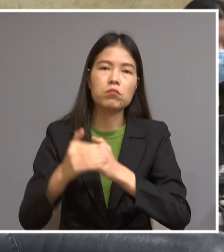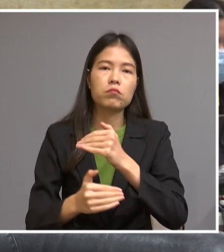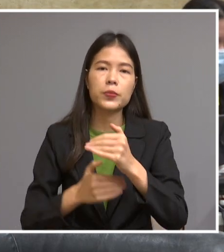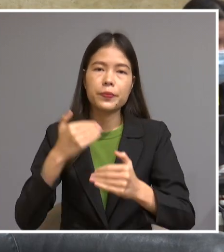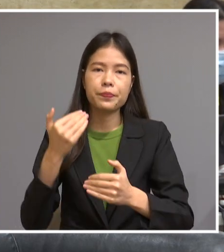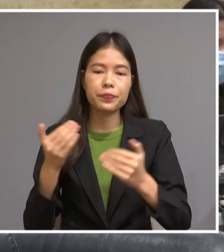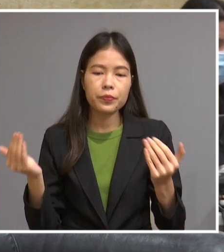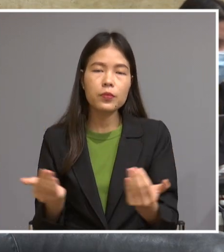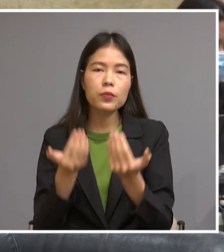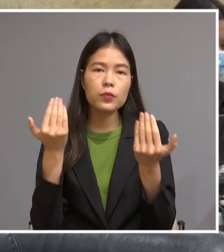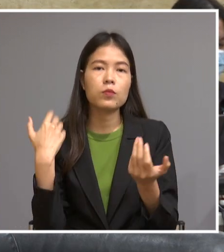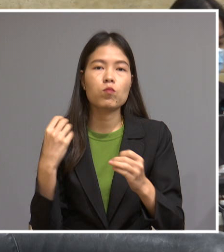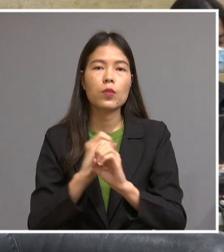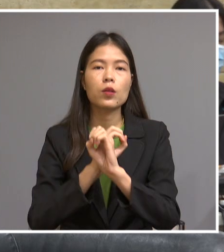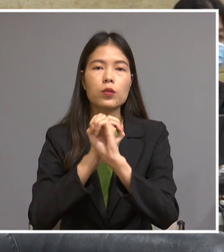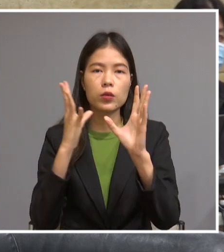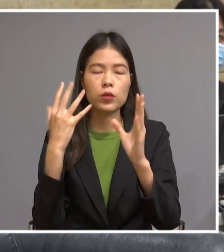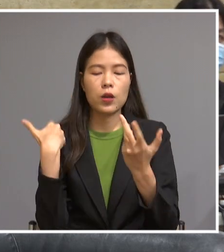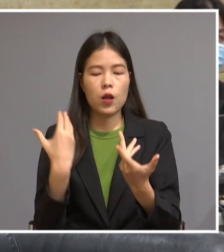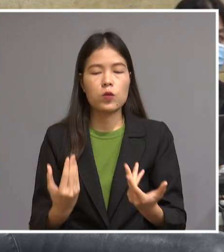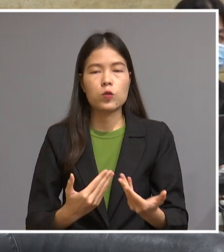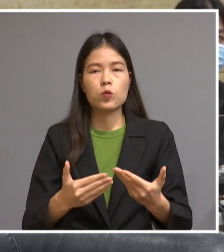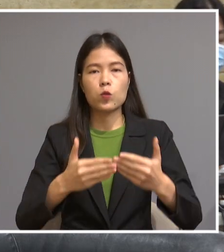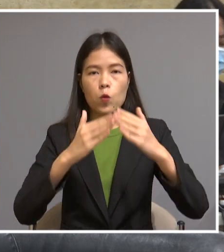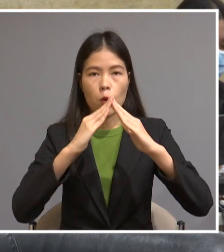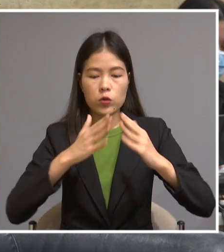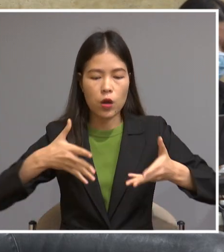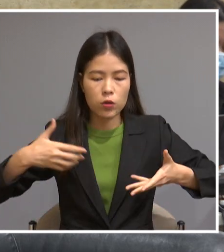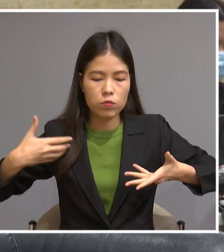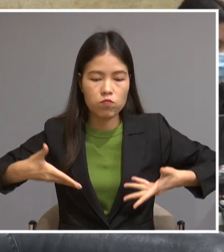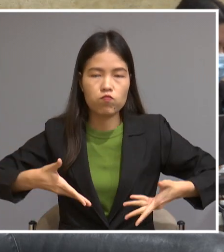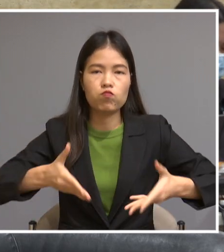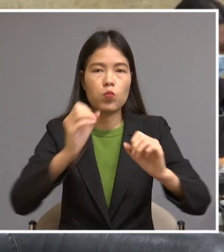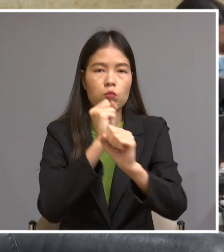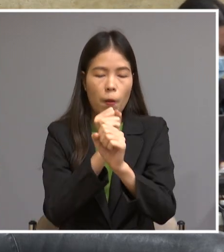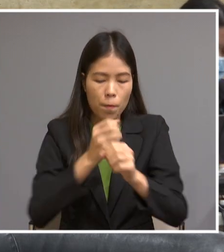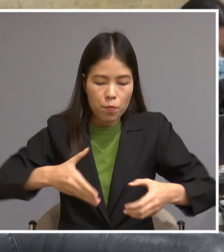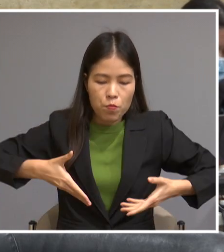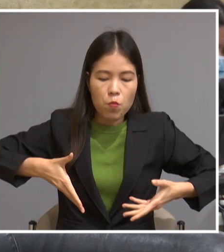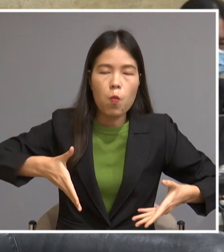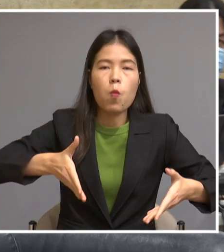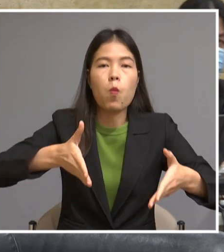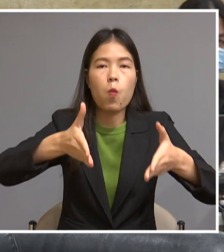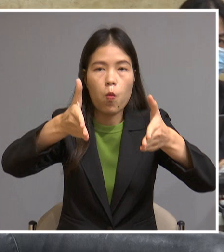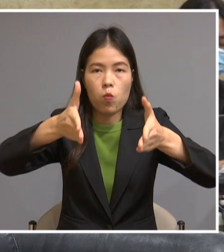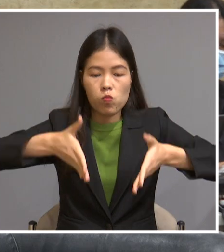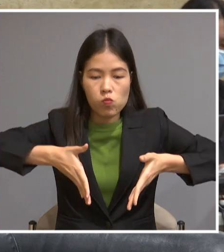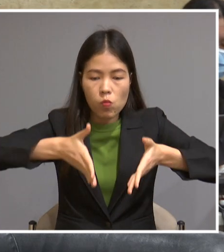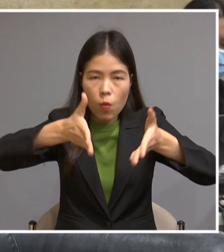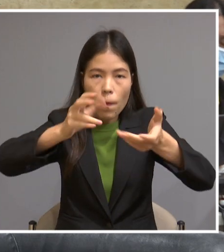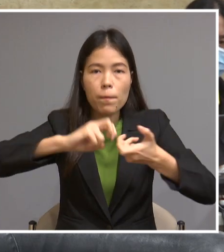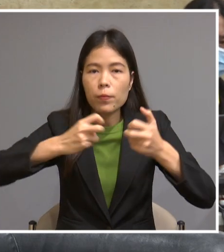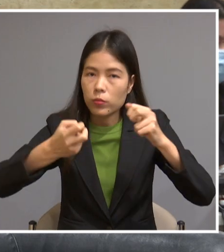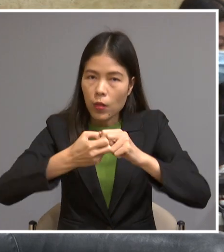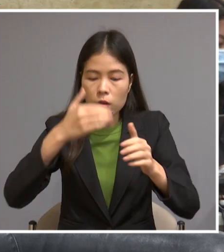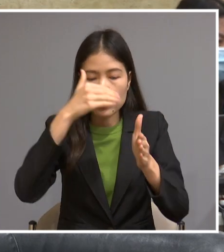ความชัดเจนในการก่อสรางถนนสายนี้ยัไบ้างและมีปัญหาและอุปสรรค์ย